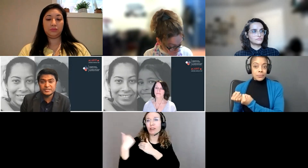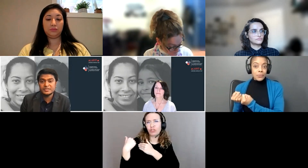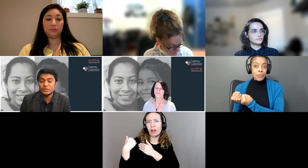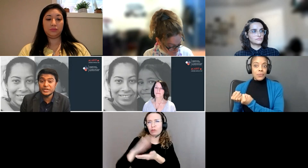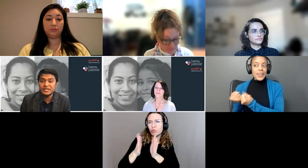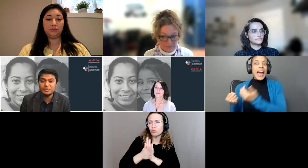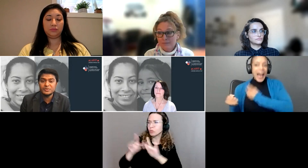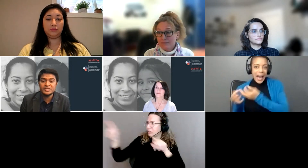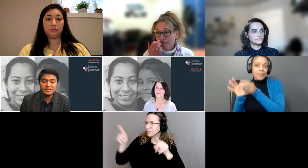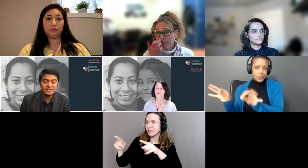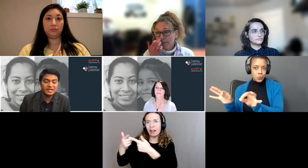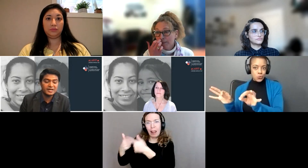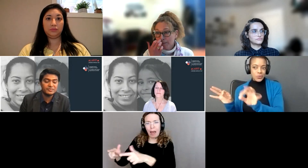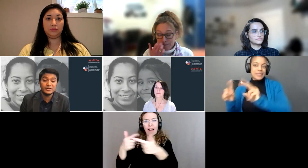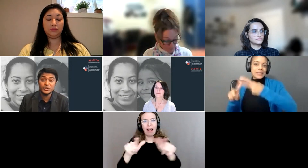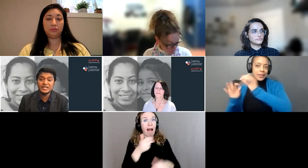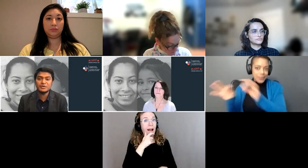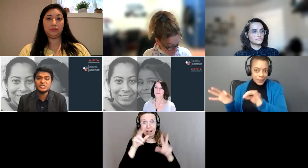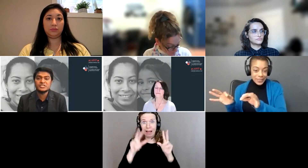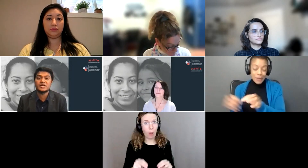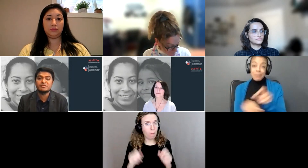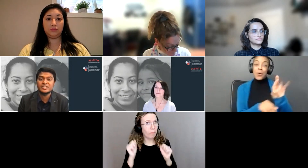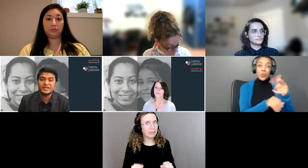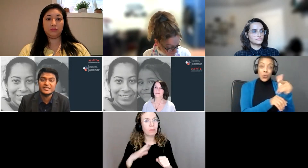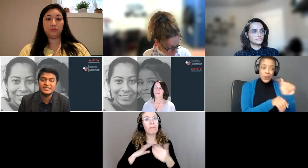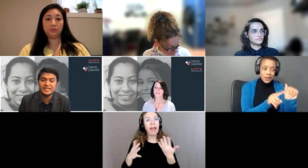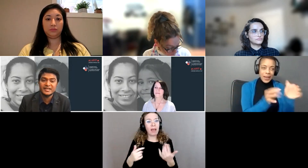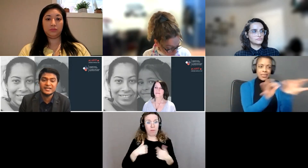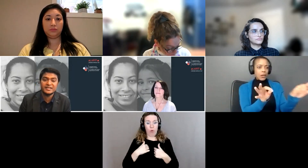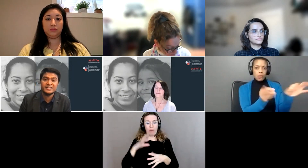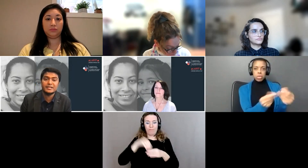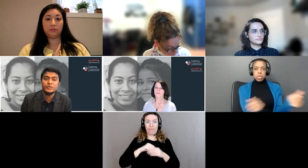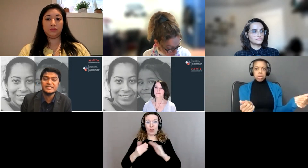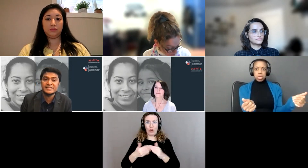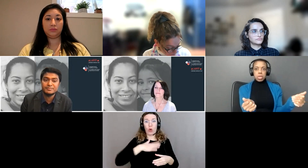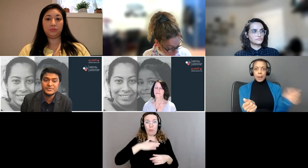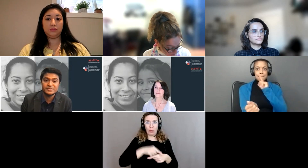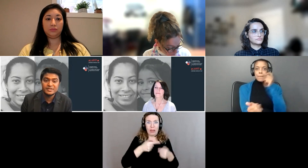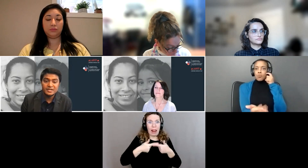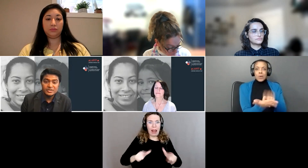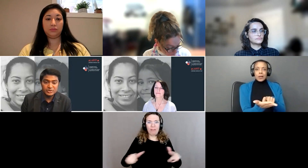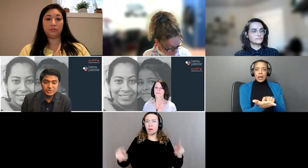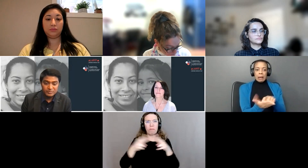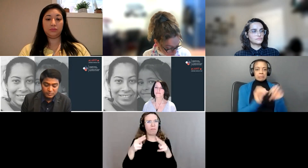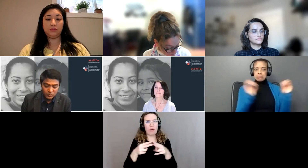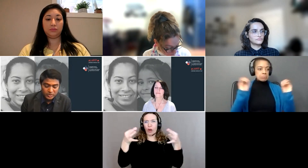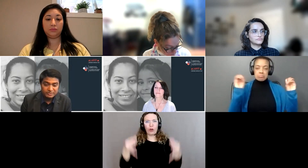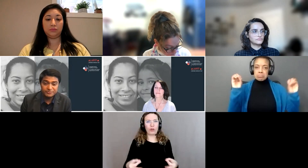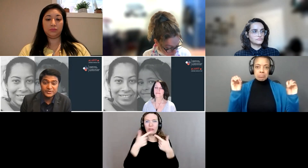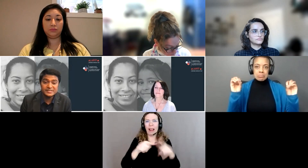leur langue, même s'ils ne parlent pas anglais, mais la communauté dont je fais partie, cette langue n'est pas reconnue dans le système des langues